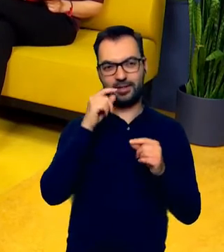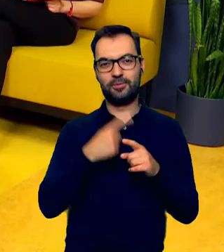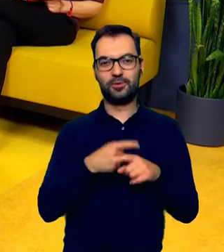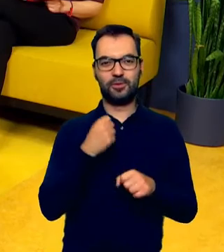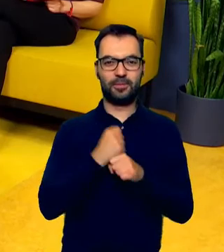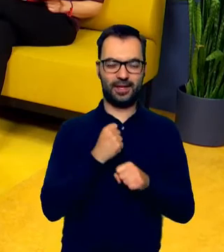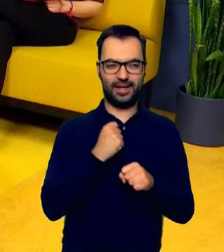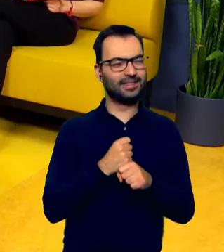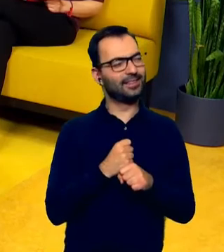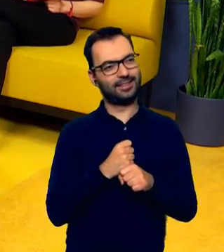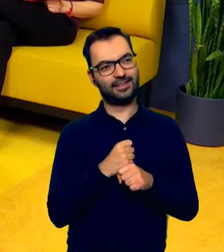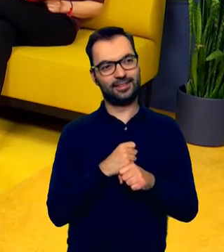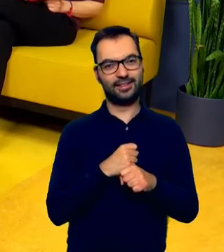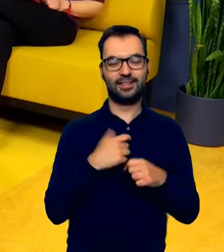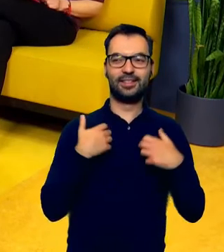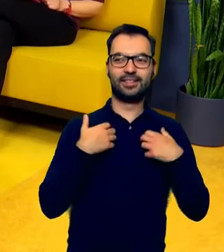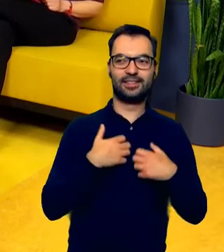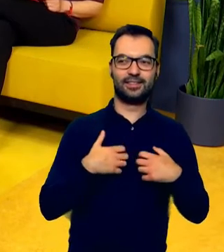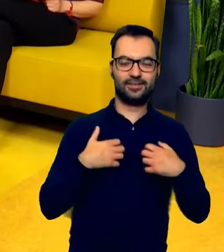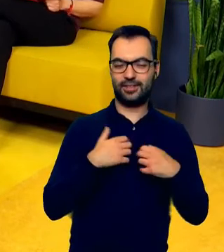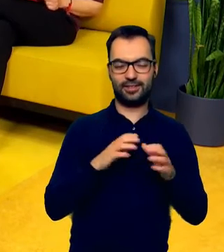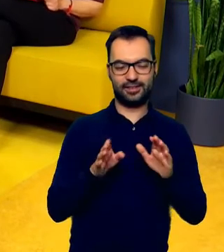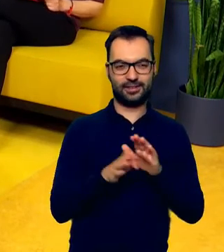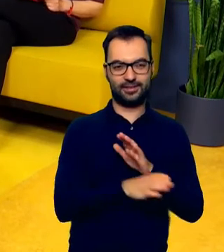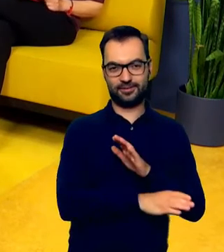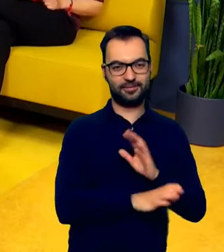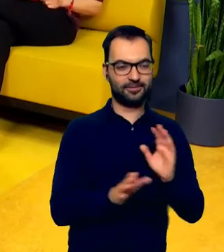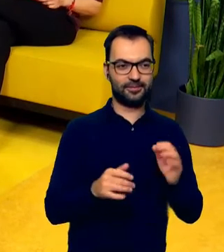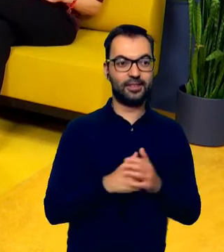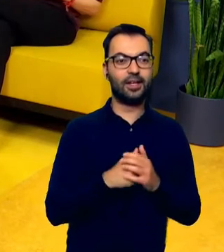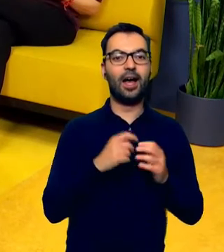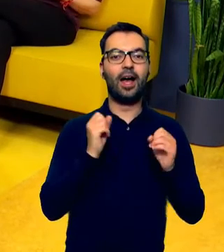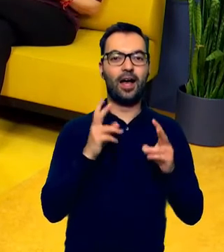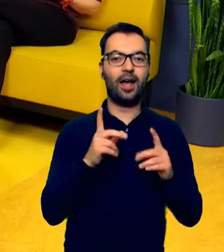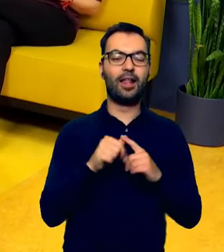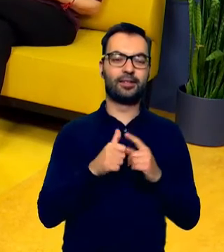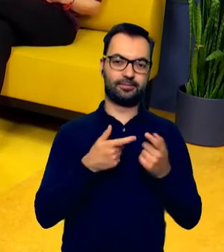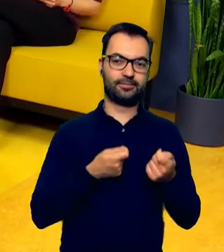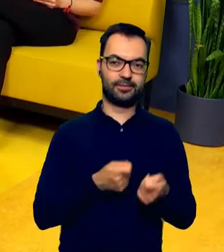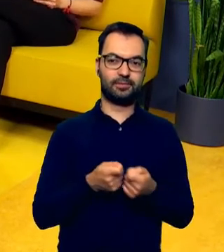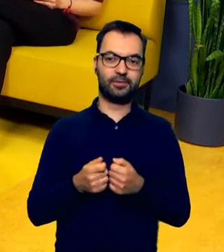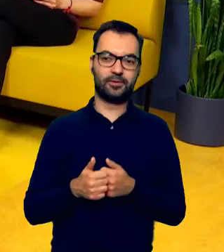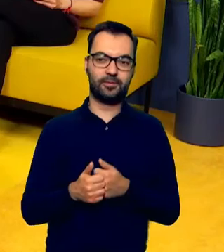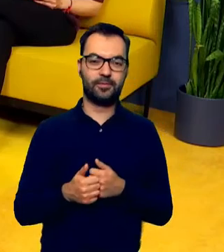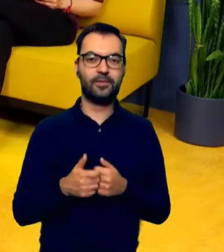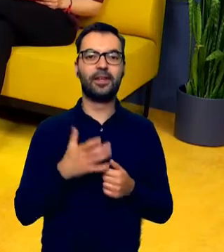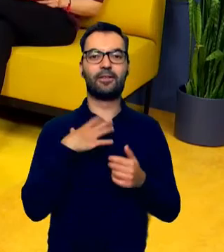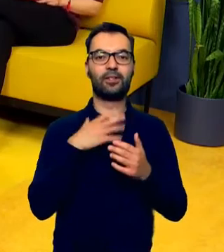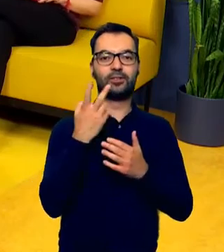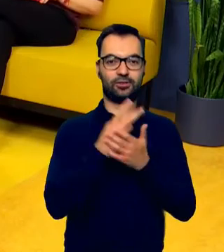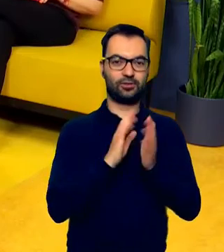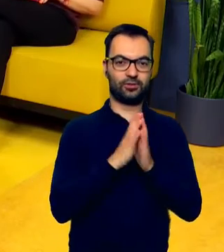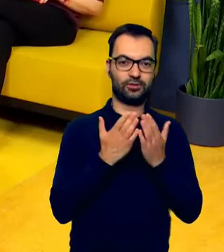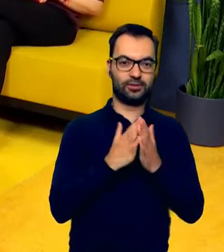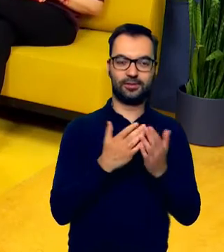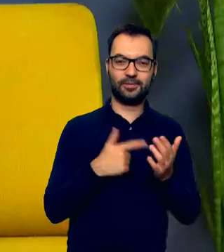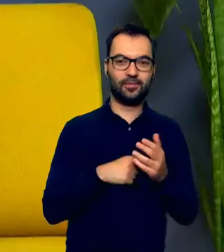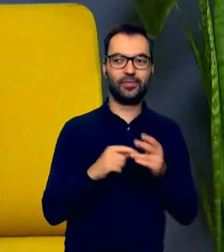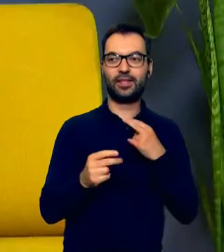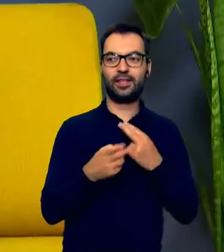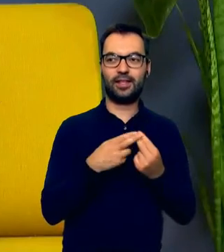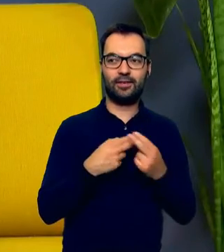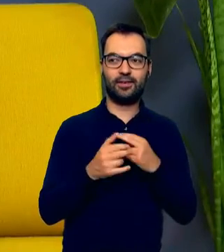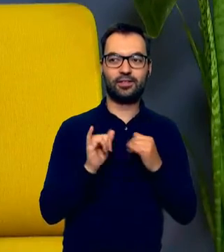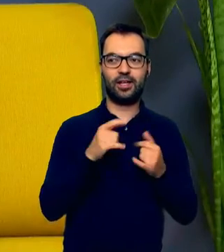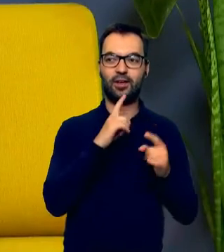pracą zwierzętami, jednocześnie. Tak. Zwierzęta bym od tego oddzieliła. No ale zachęcamy oczywiście do tego, żeby sięgnąć po książkę, bo niezależnie od